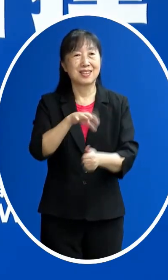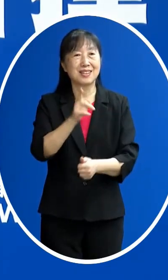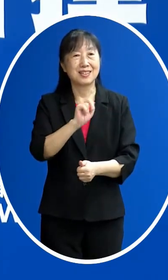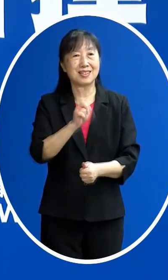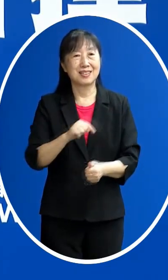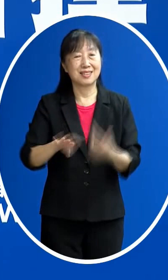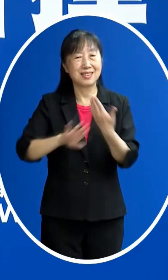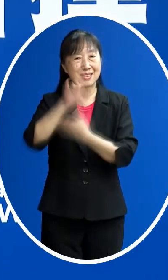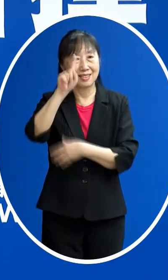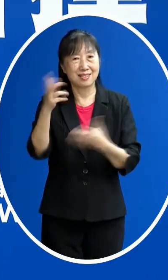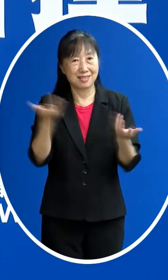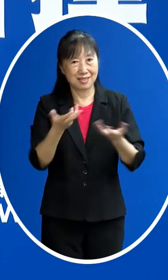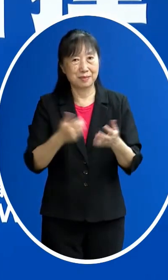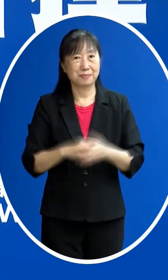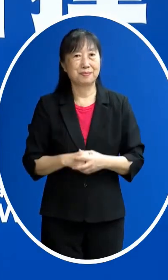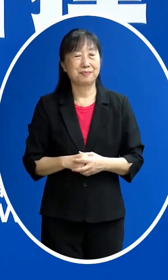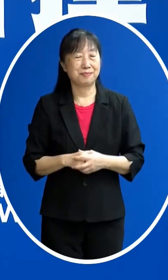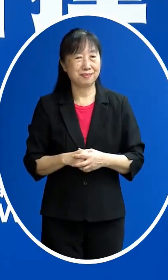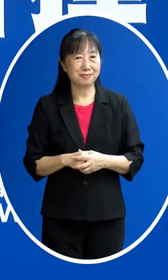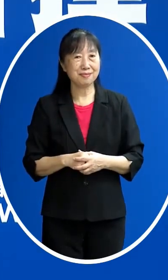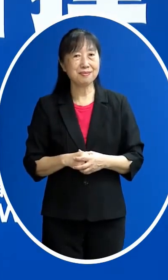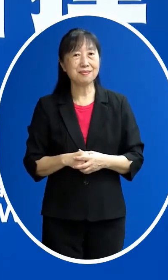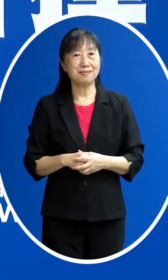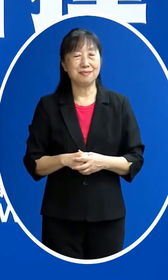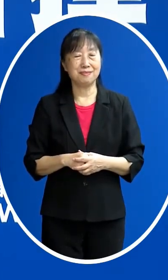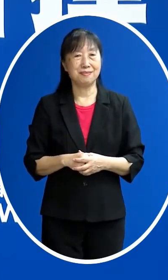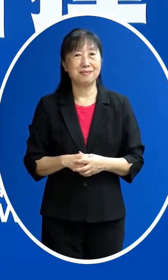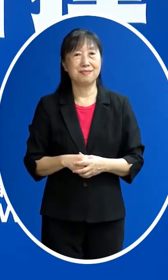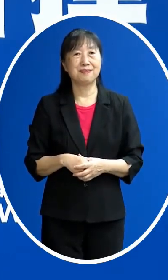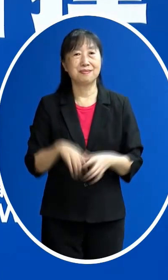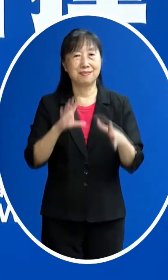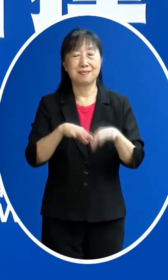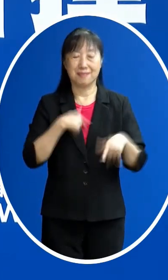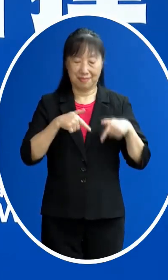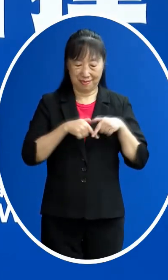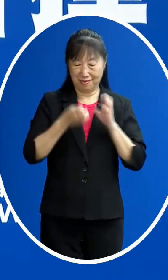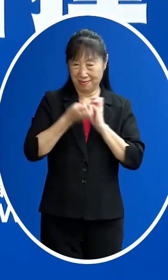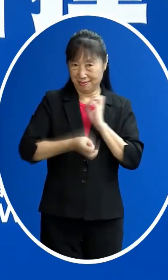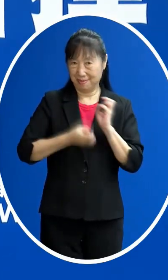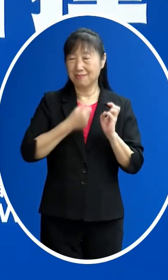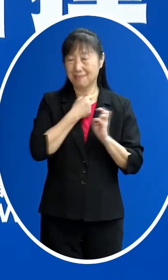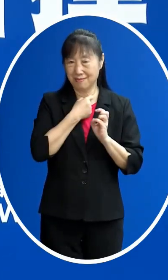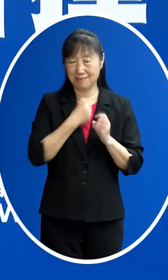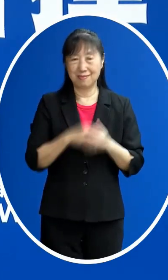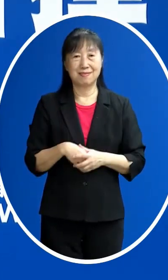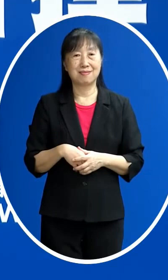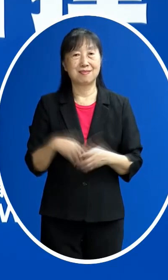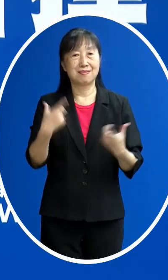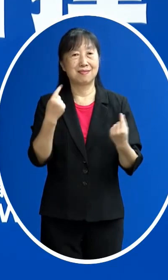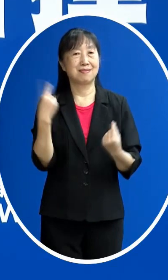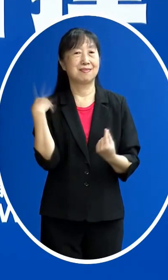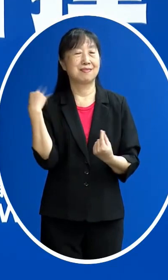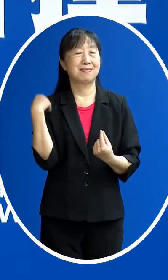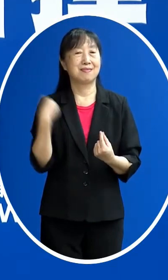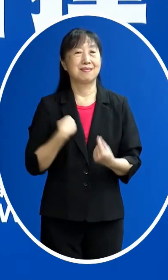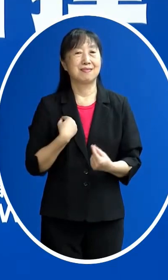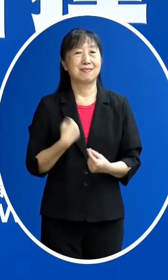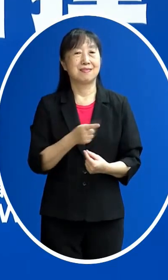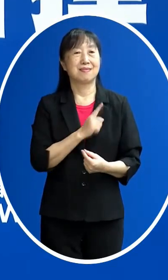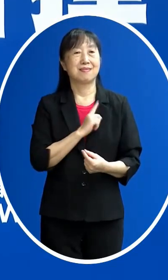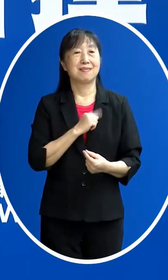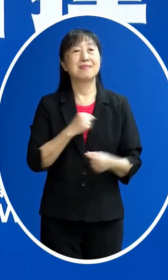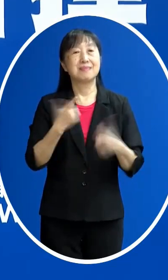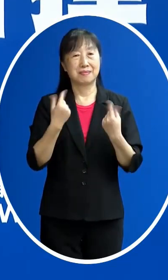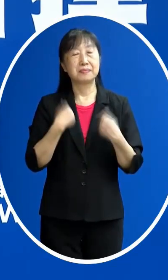一个任务的另外一件事了哈。那不过重要心系哈，这地方我还是维持我这里，我还是会